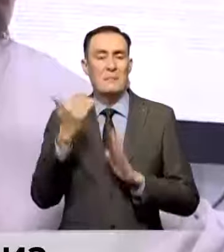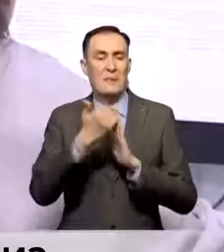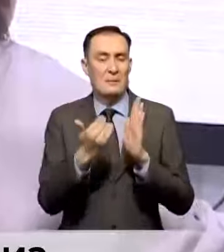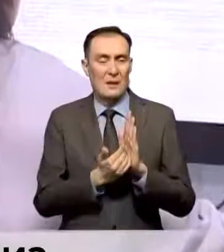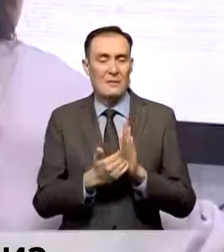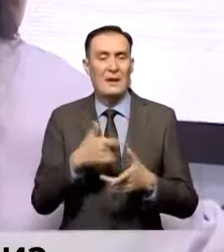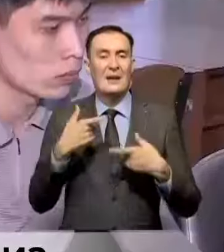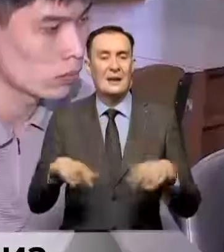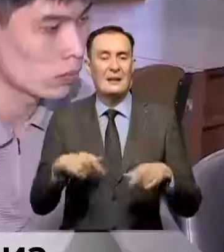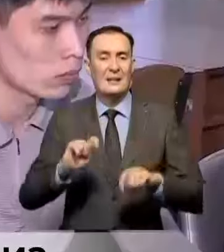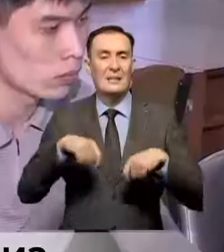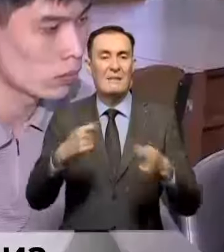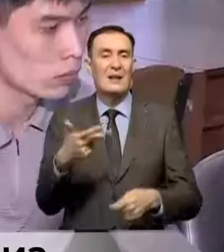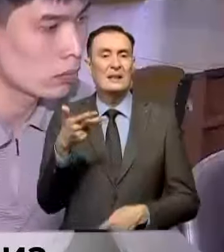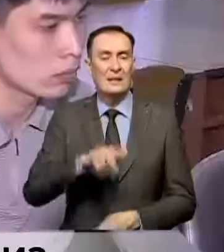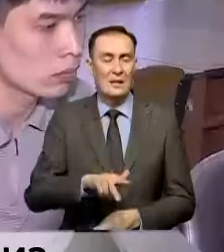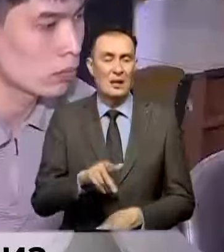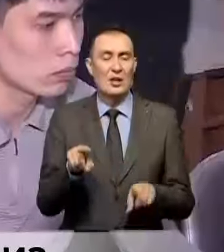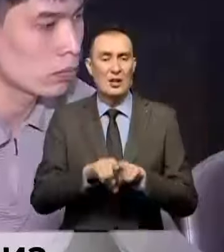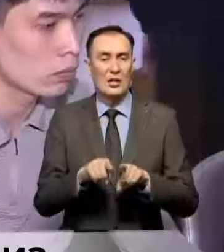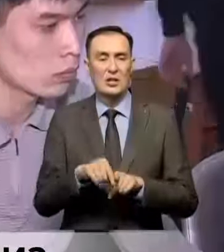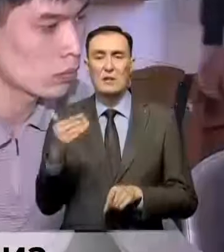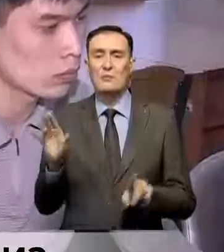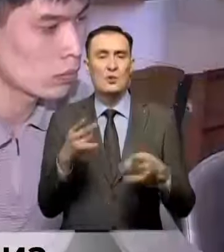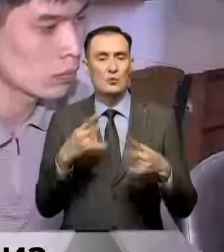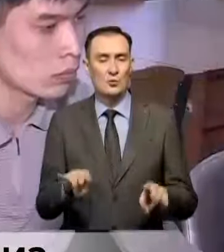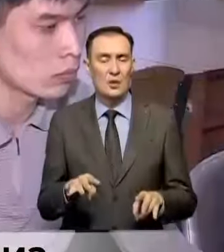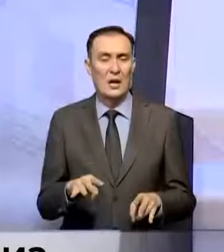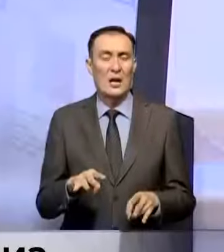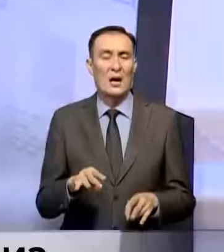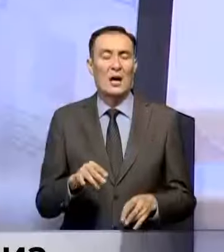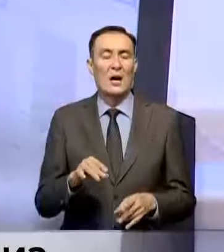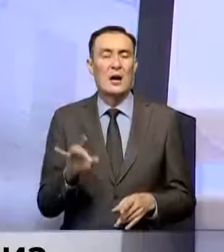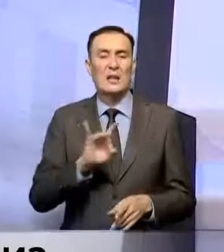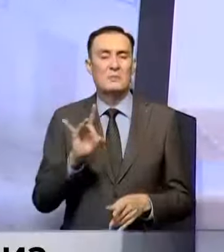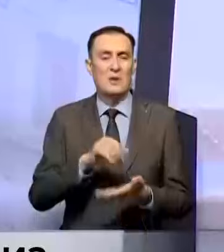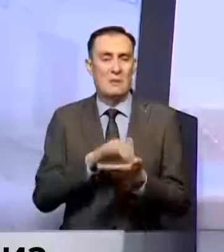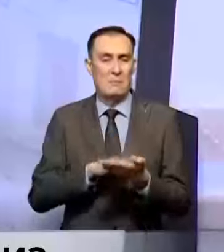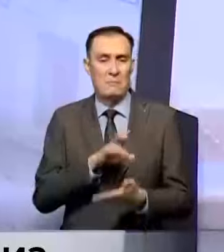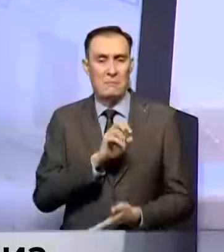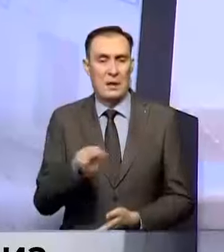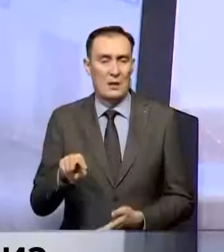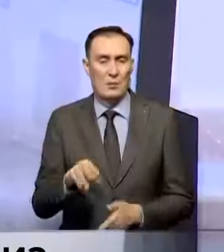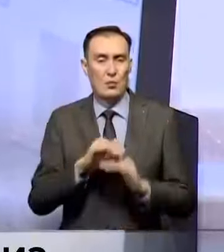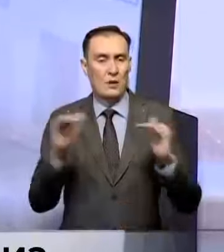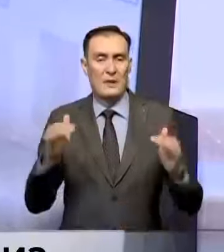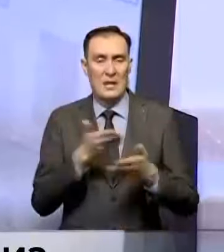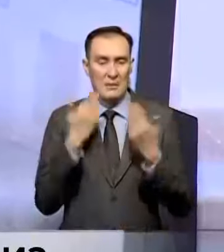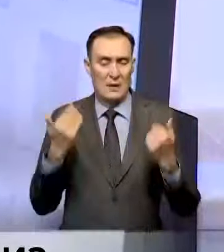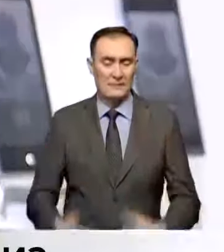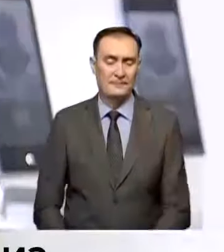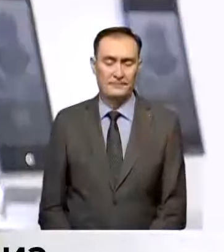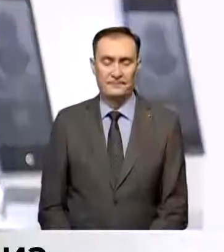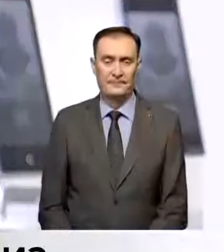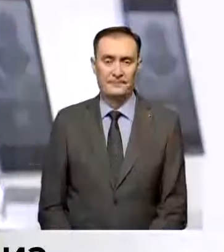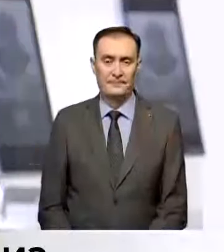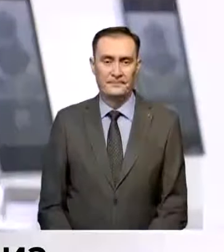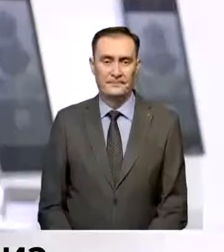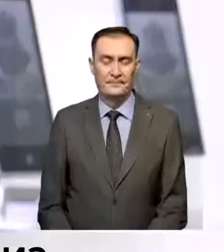году на ЕНТ они сдавали 3. К тому же от них не требовалось набрать пороговый балл. Ботагоз Базарбаева, Арман Акшабаев,